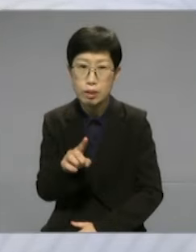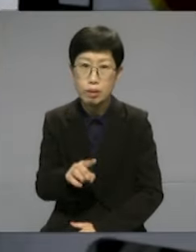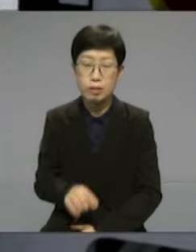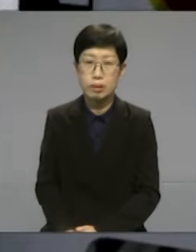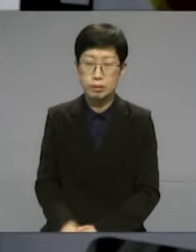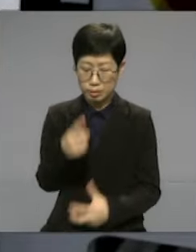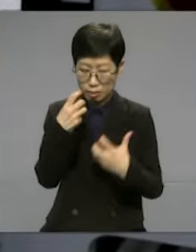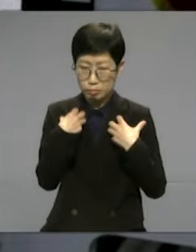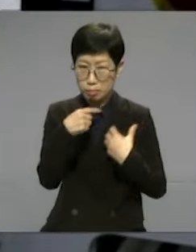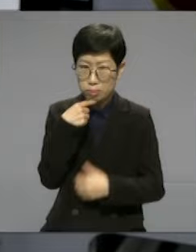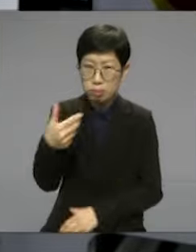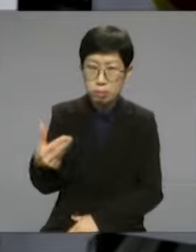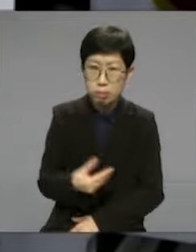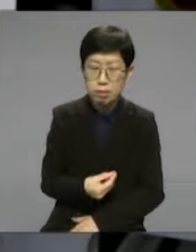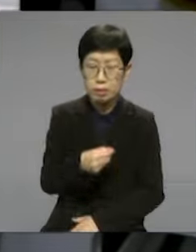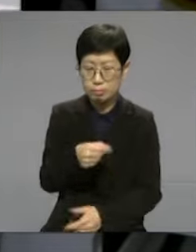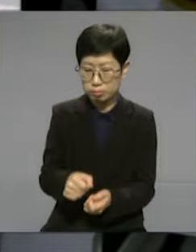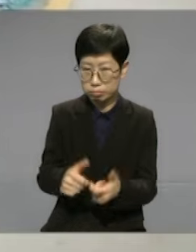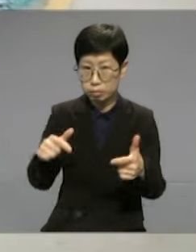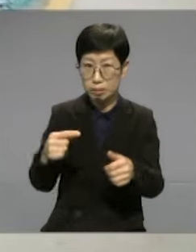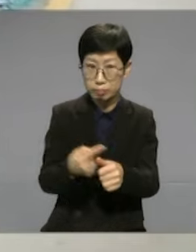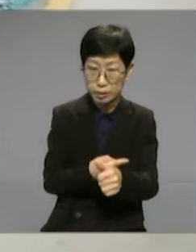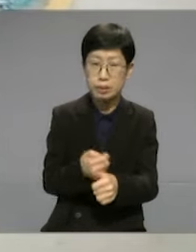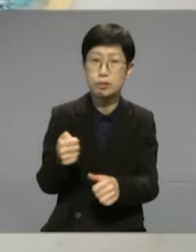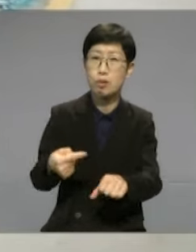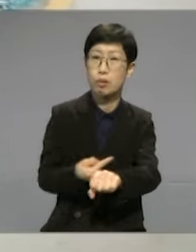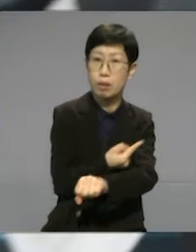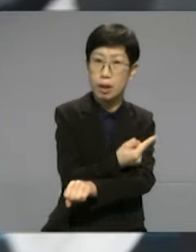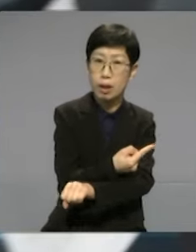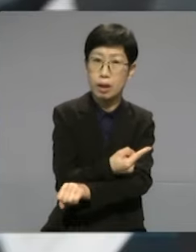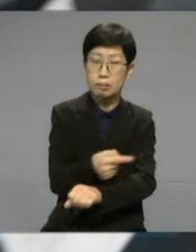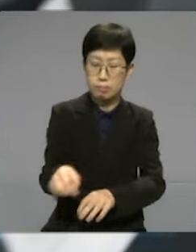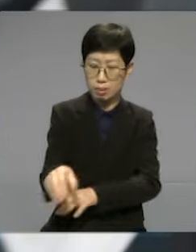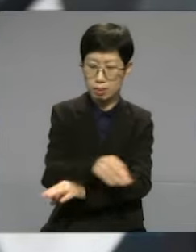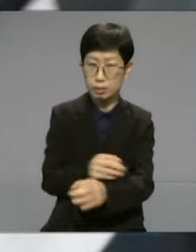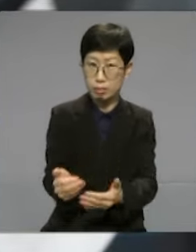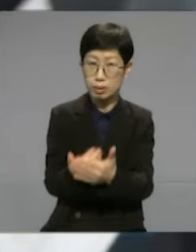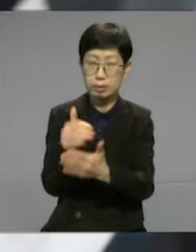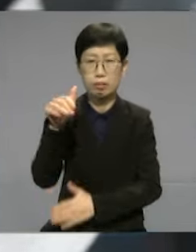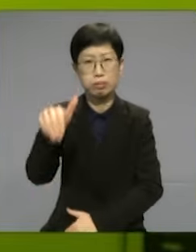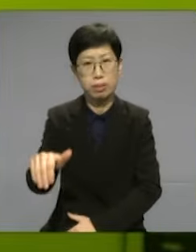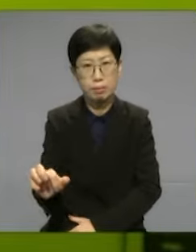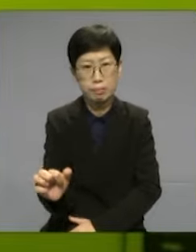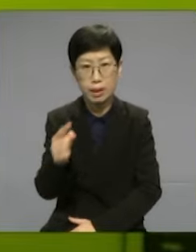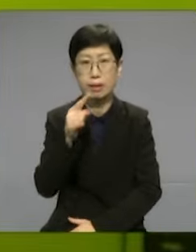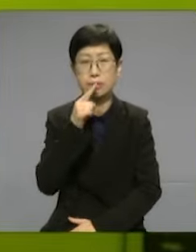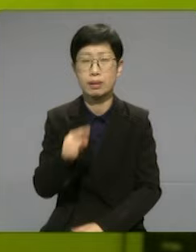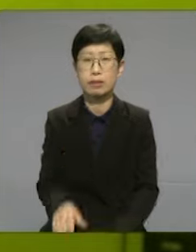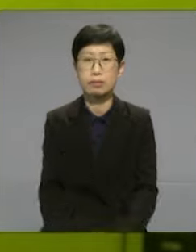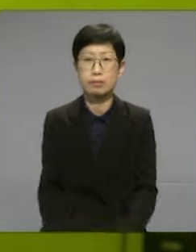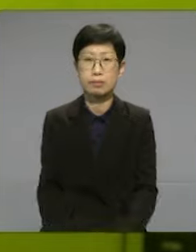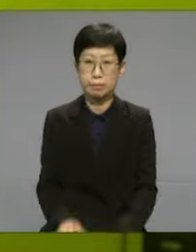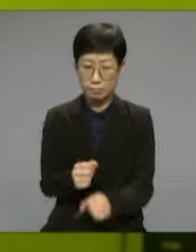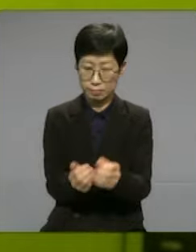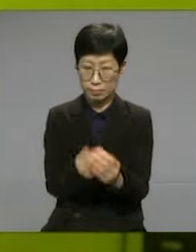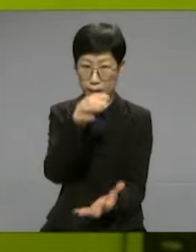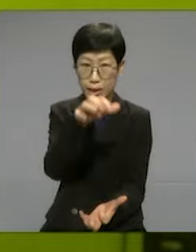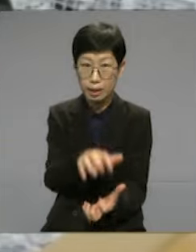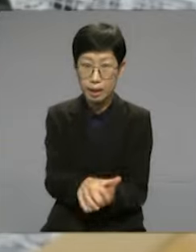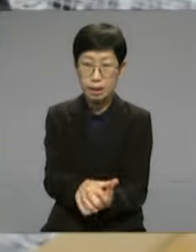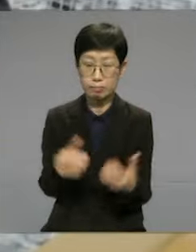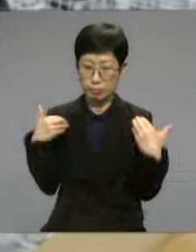외에도 중국 경제성장률 둔화가 큰 영향을 미쳤다고 진단했습니다 그러면서 명 GDP